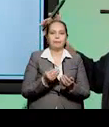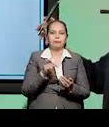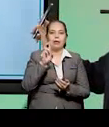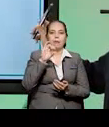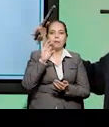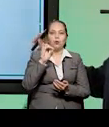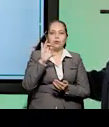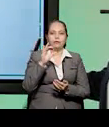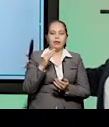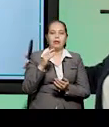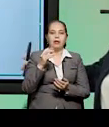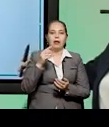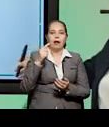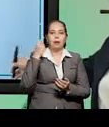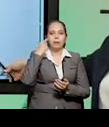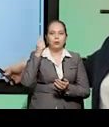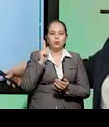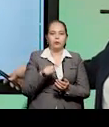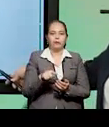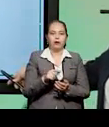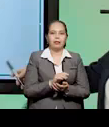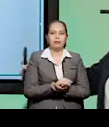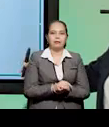биосфере подразумевается